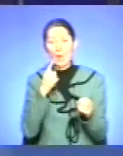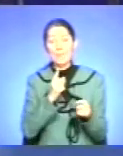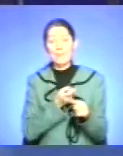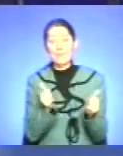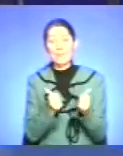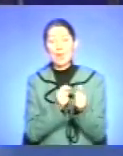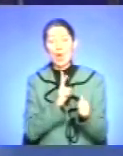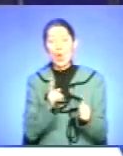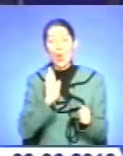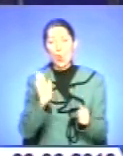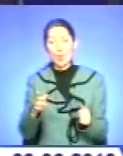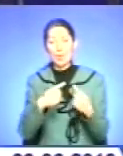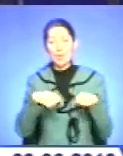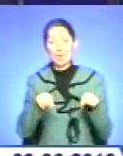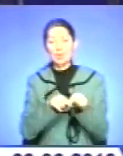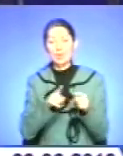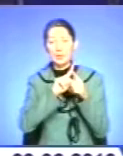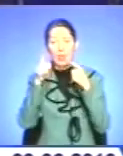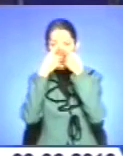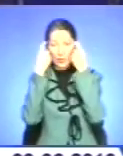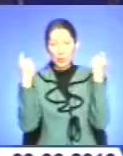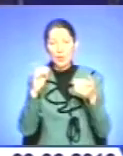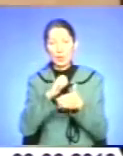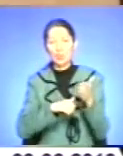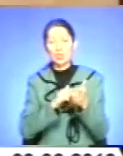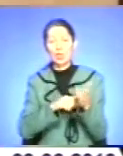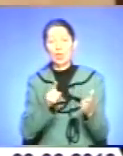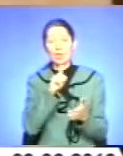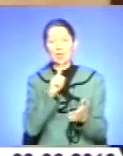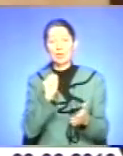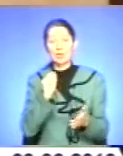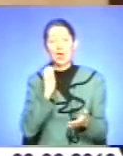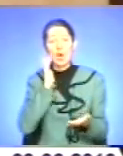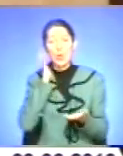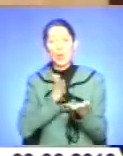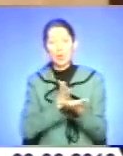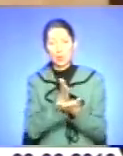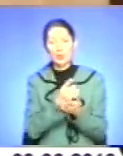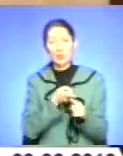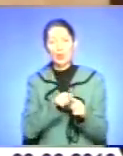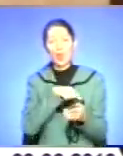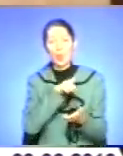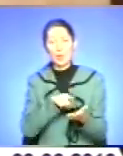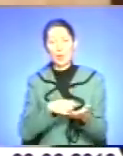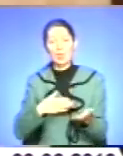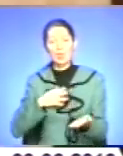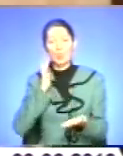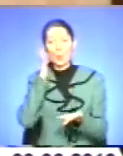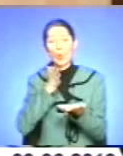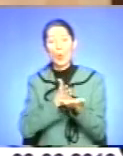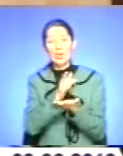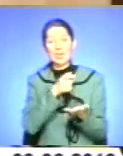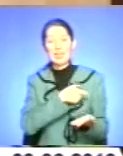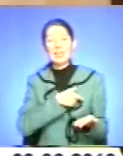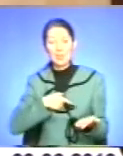повідомляють. Причина – заполітизованість цього питання. Наші політики, депутати, шановні,